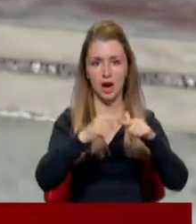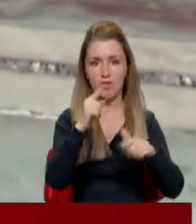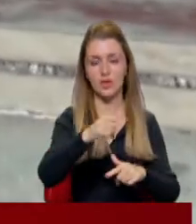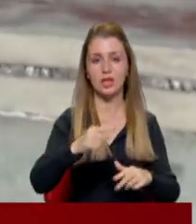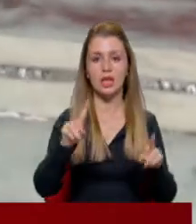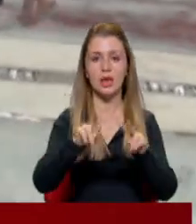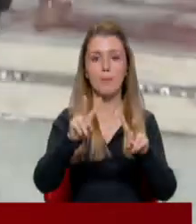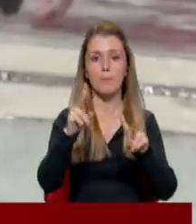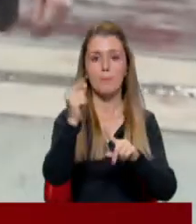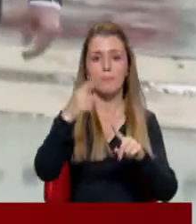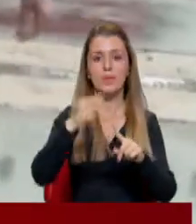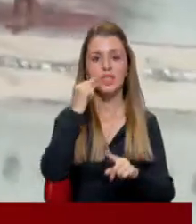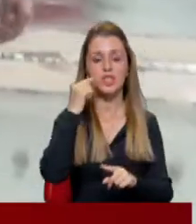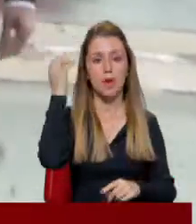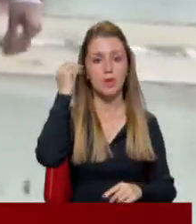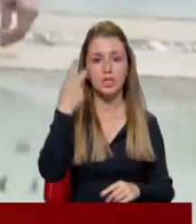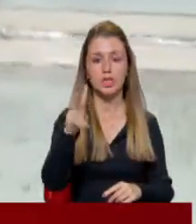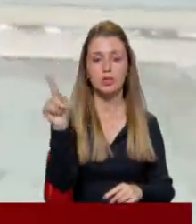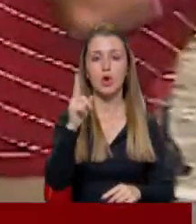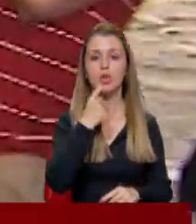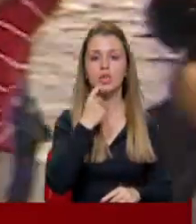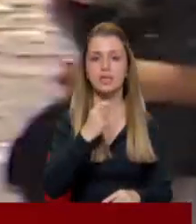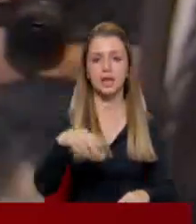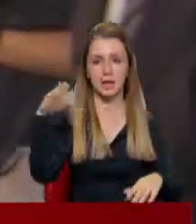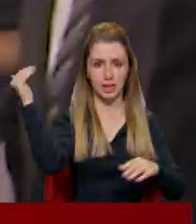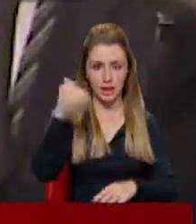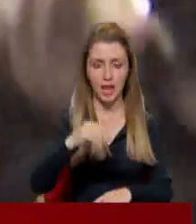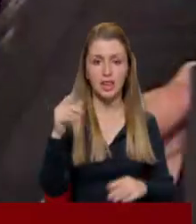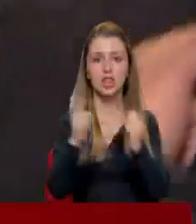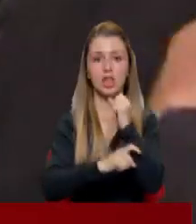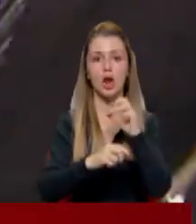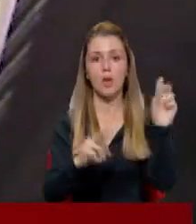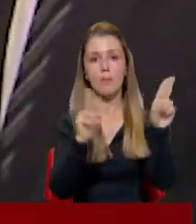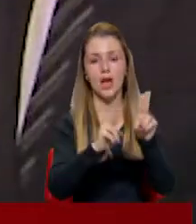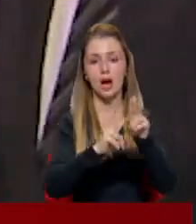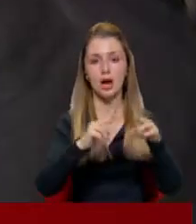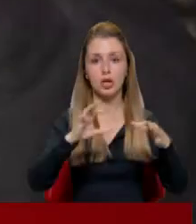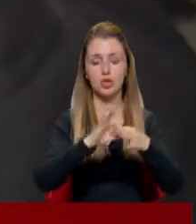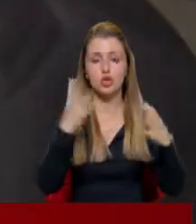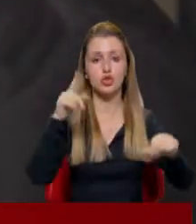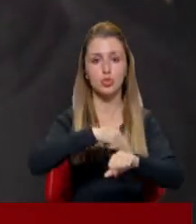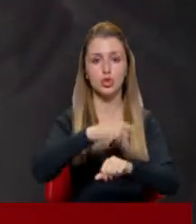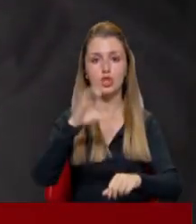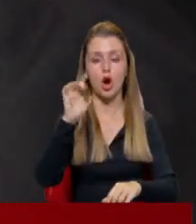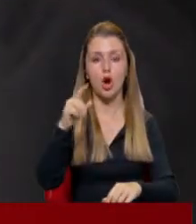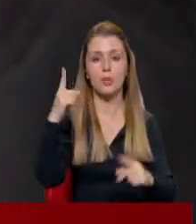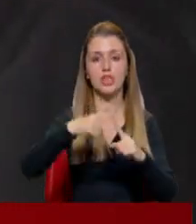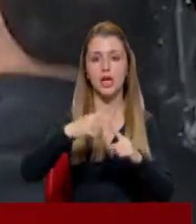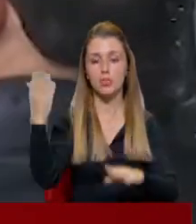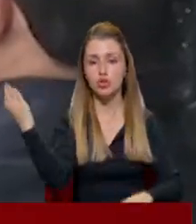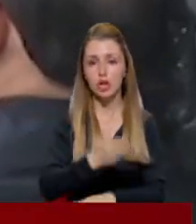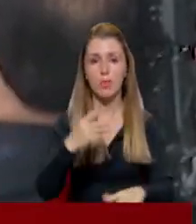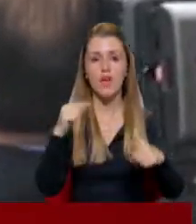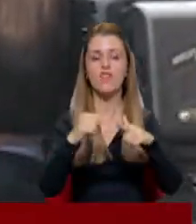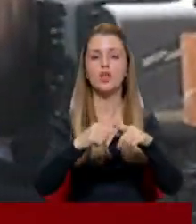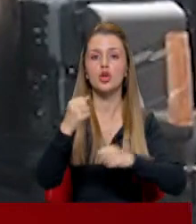milli istihbaratın başına 2010 yılında adım attı terör örgütü PKK ile çözüm süreci 15 Temmuz darbe girişimi ve